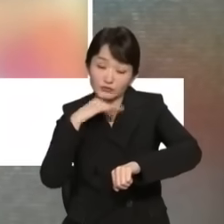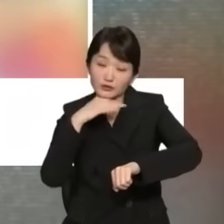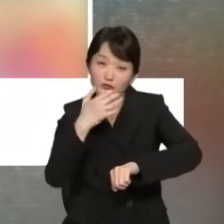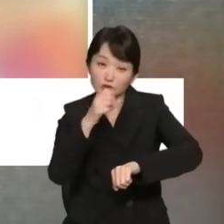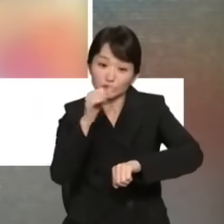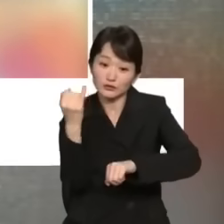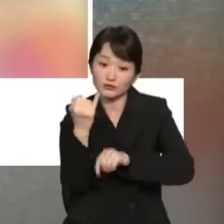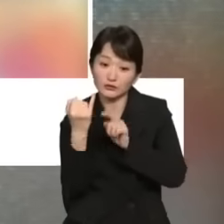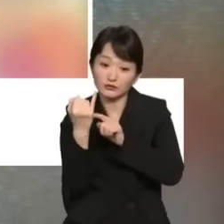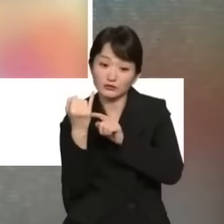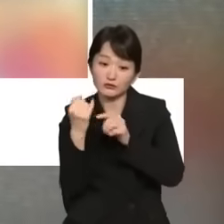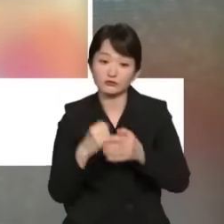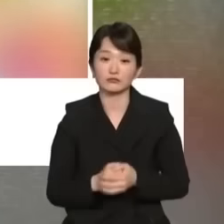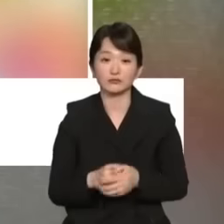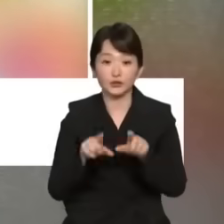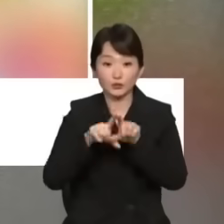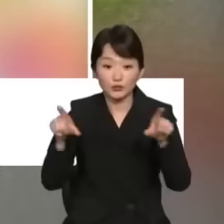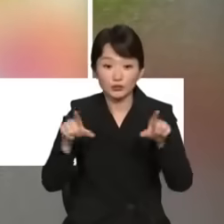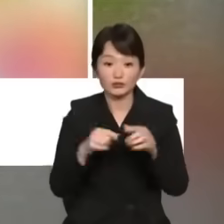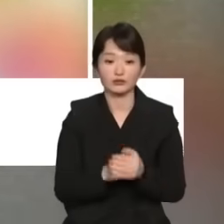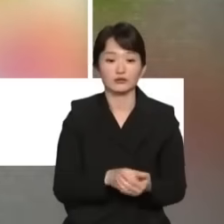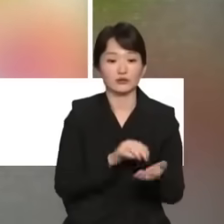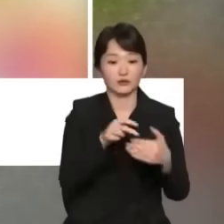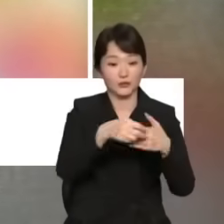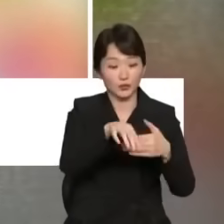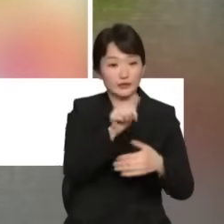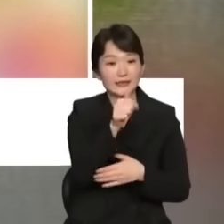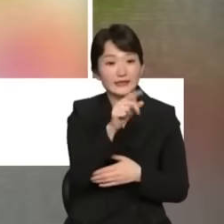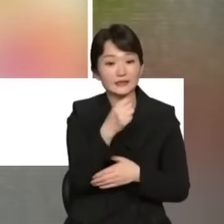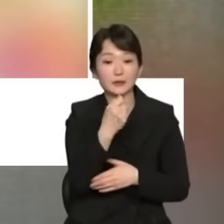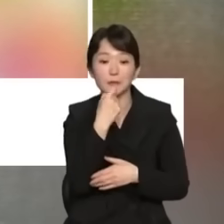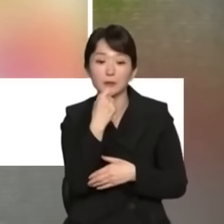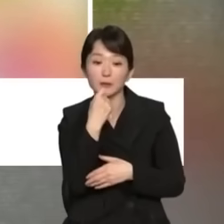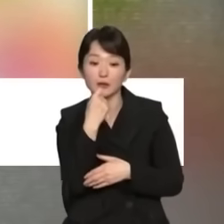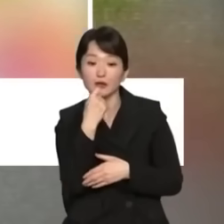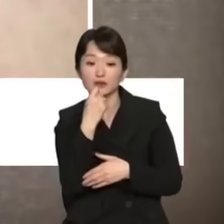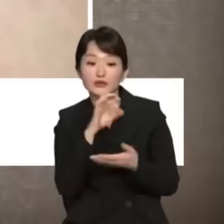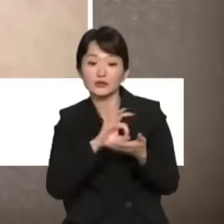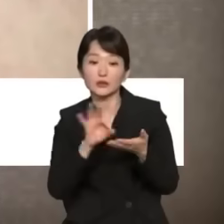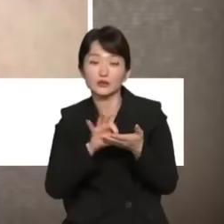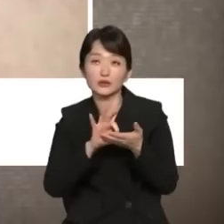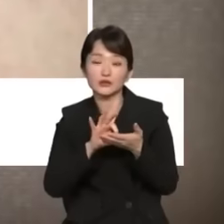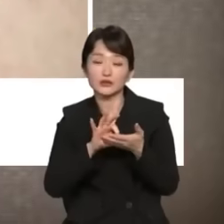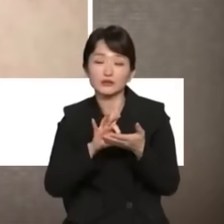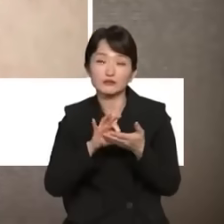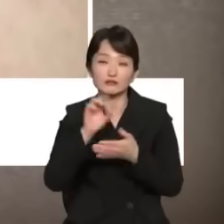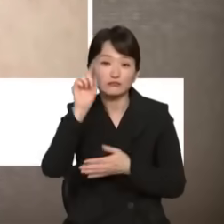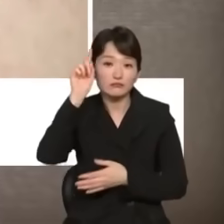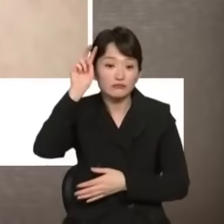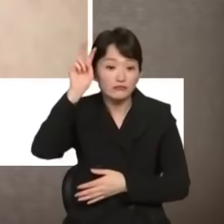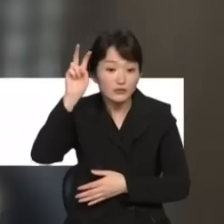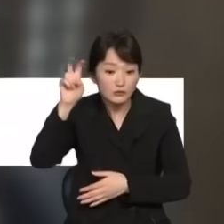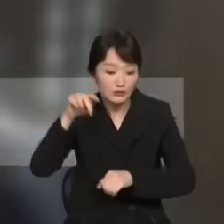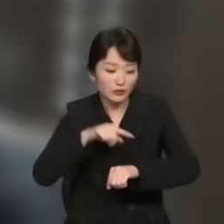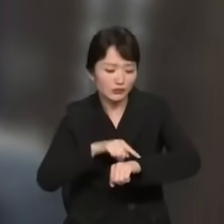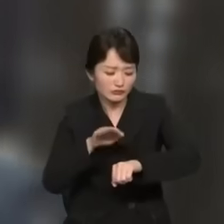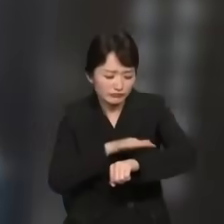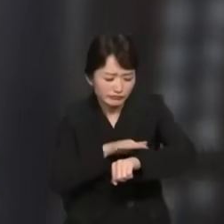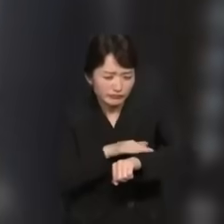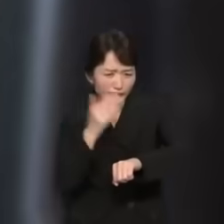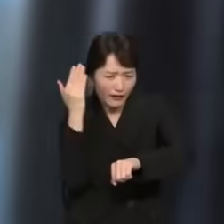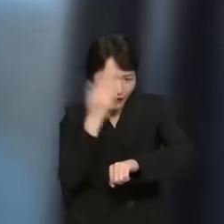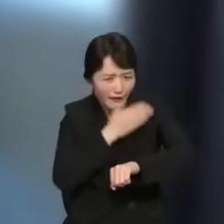환자. 보통 이제 병원에서 또 항생제를 보통 사용을 합니다. 그런데 한 20일 정도가 넘어가니까 실제로 저렇게 깨끗해졌어요.